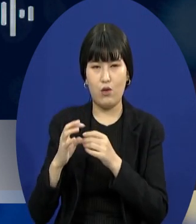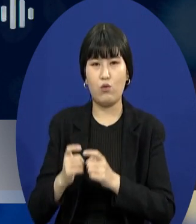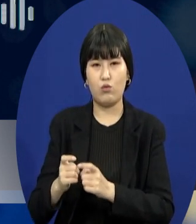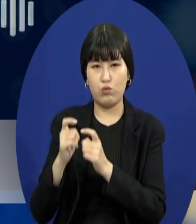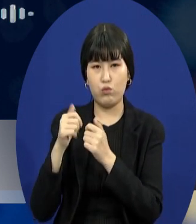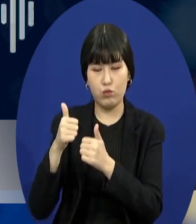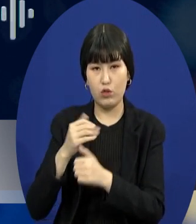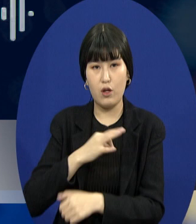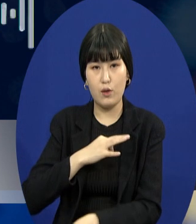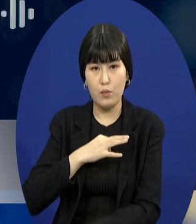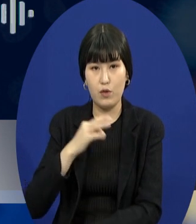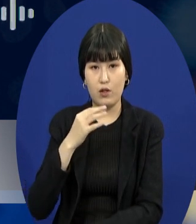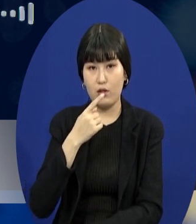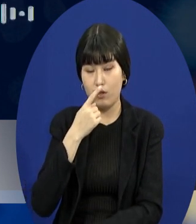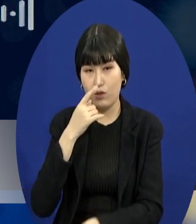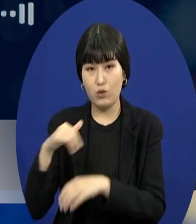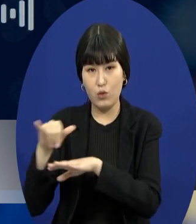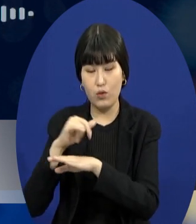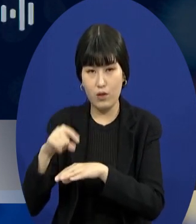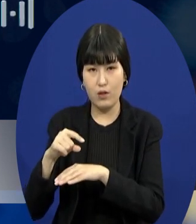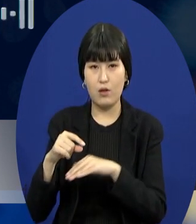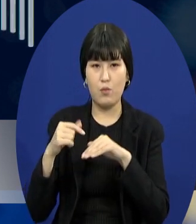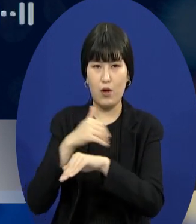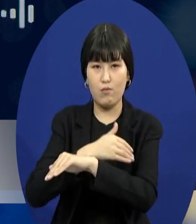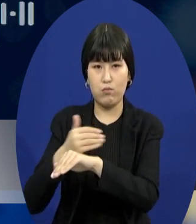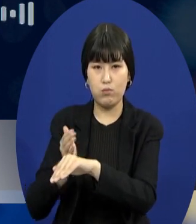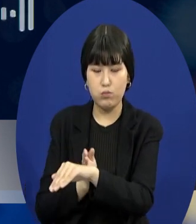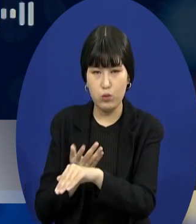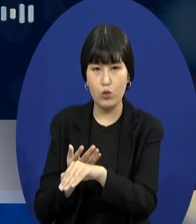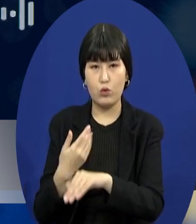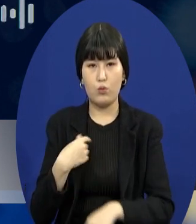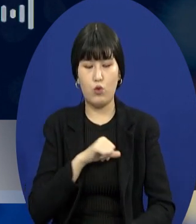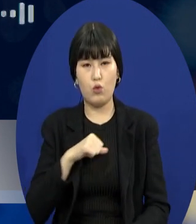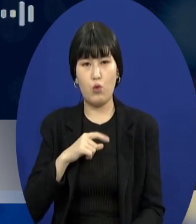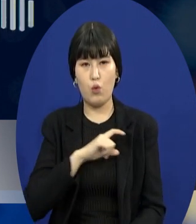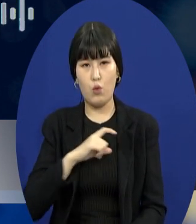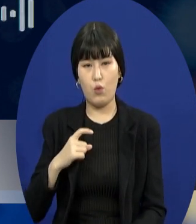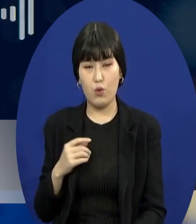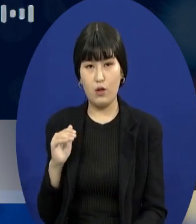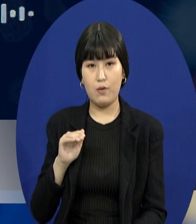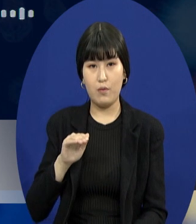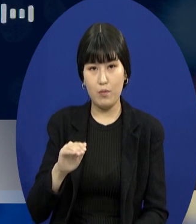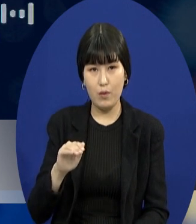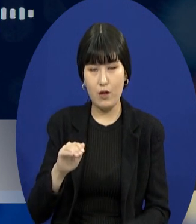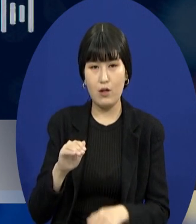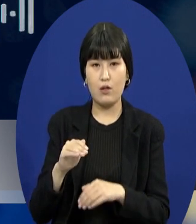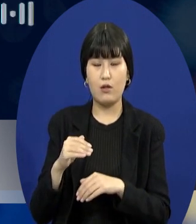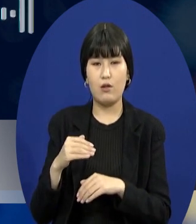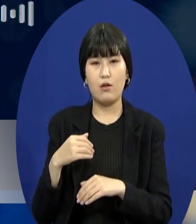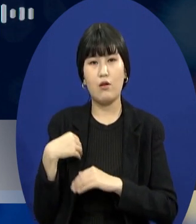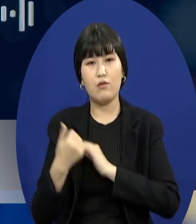Ирээн хотод орж ирсэн ачааны машин болон өөрийнх нь хувийн машинаар аялал жуулах хийж